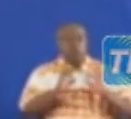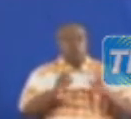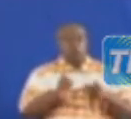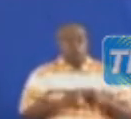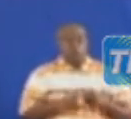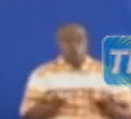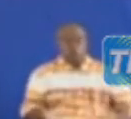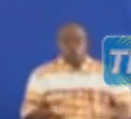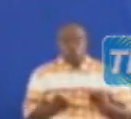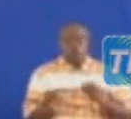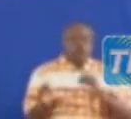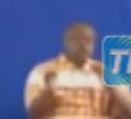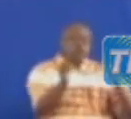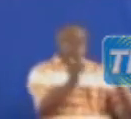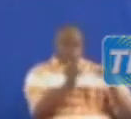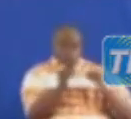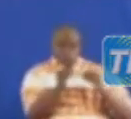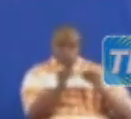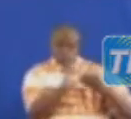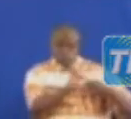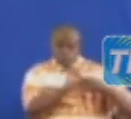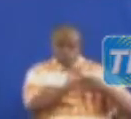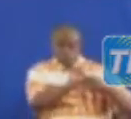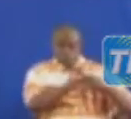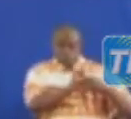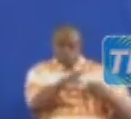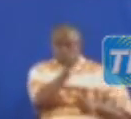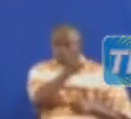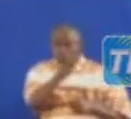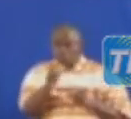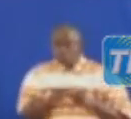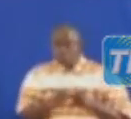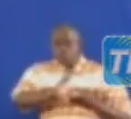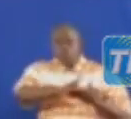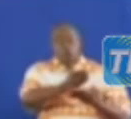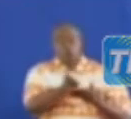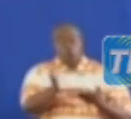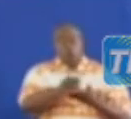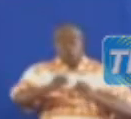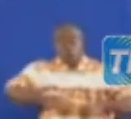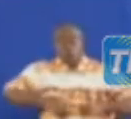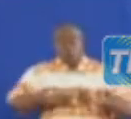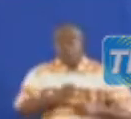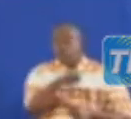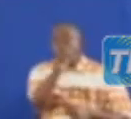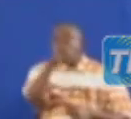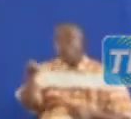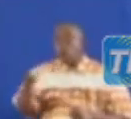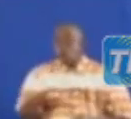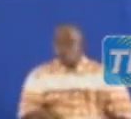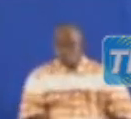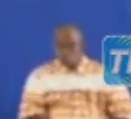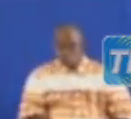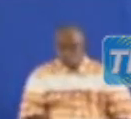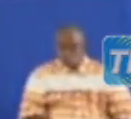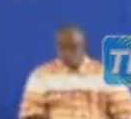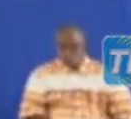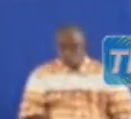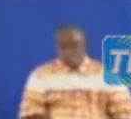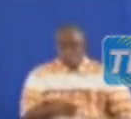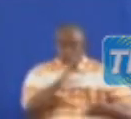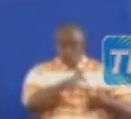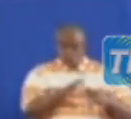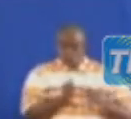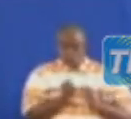kukuza demokrasia, ukishirikishwaji wa wananchi na ugatuaji wa madaraka kwa umma au DBD, kuratibu maandalizi